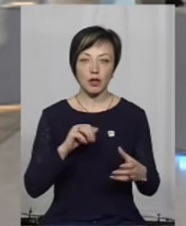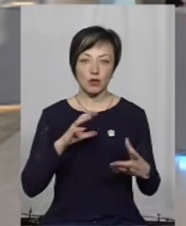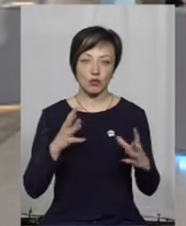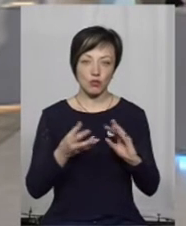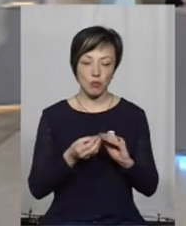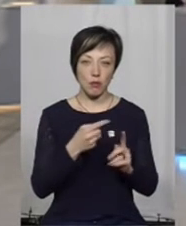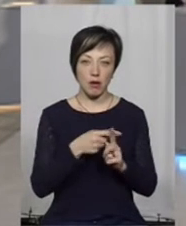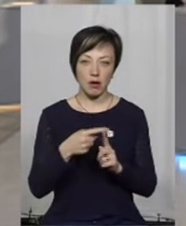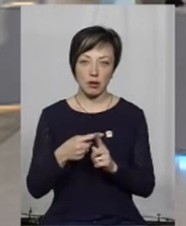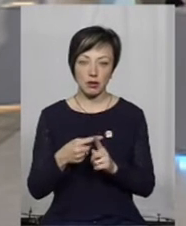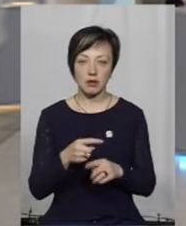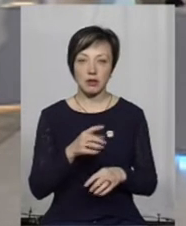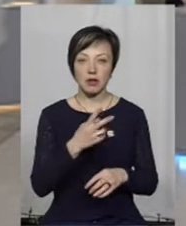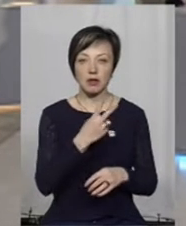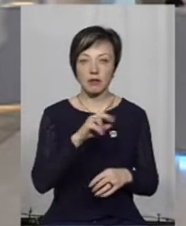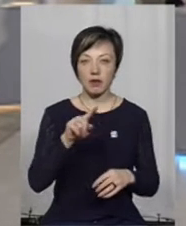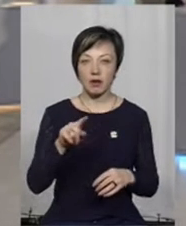Сумарний він склав